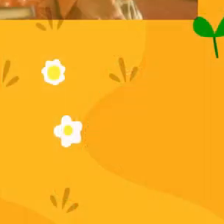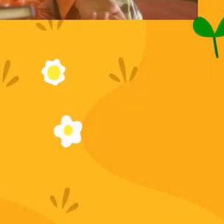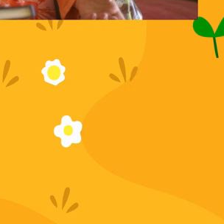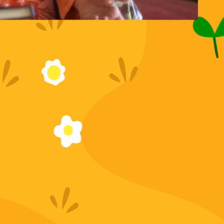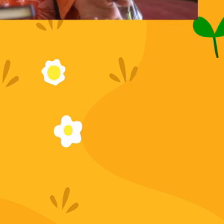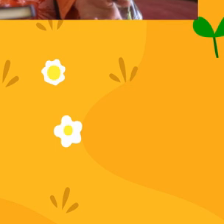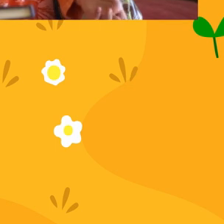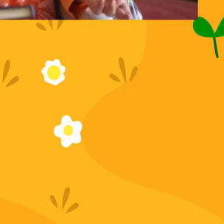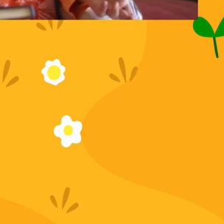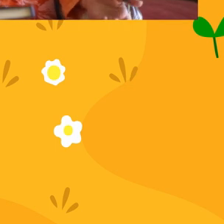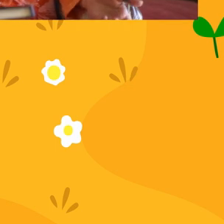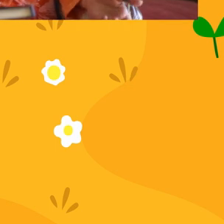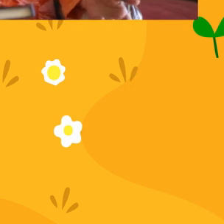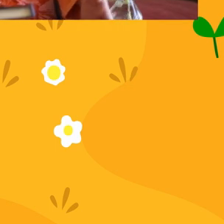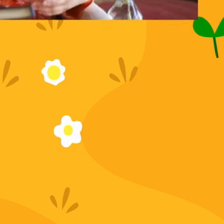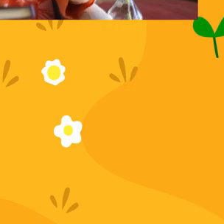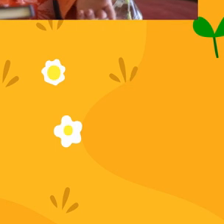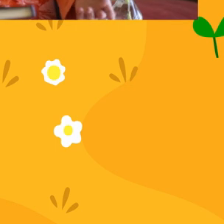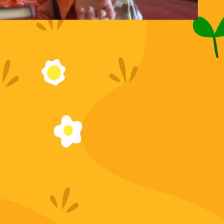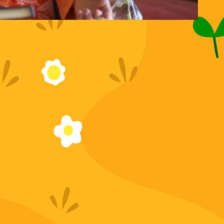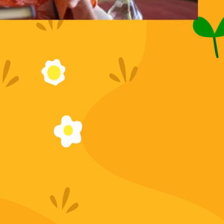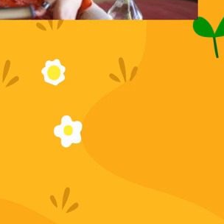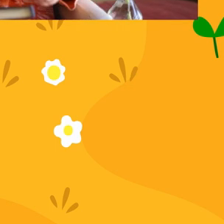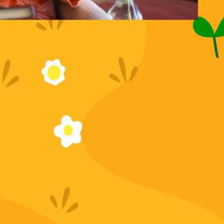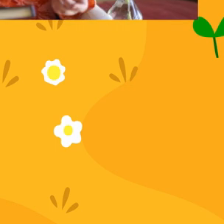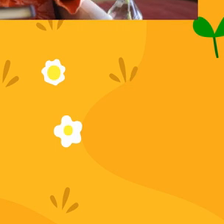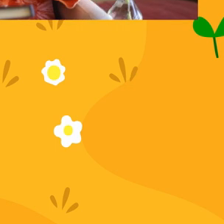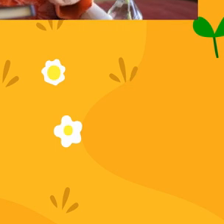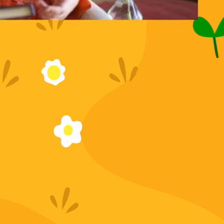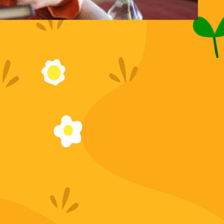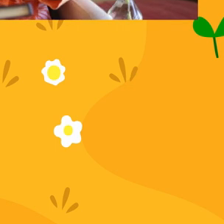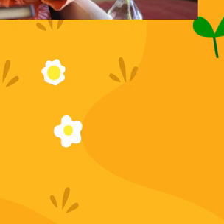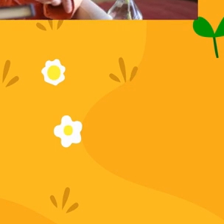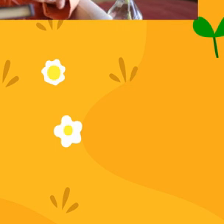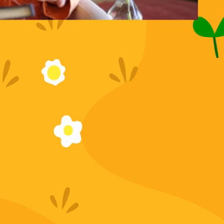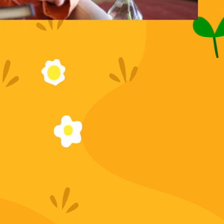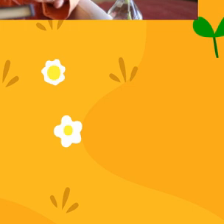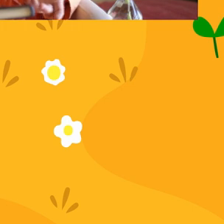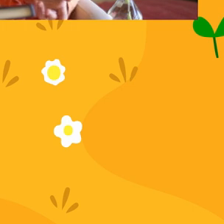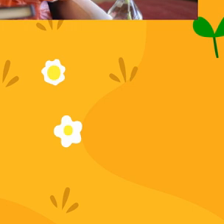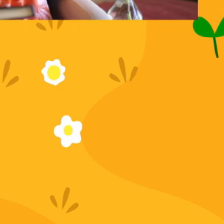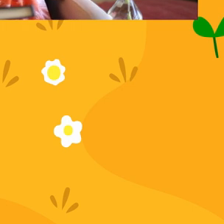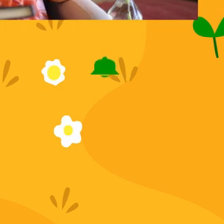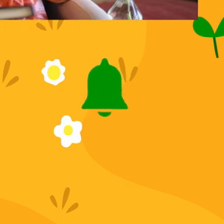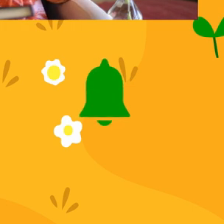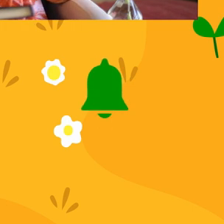अगर आपको लगती हैं हमारी कहानियाँ अच्छी और आप सुनना चाहते हैं और नई नई मज़ेदार कहानियाँ,